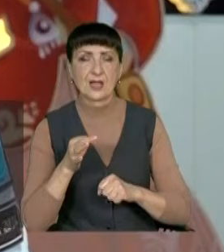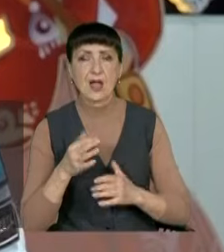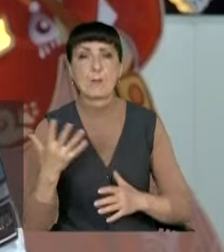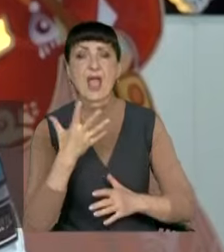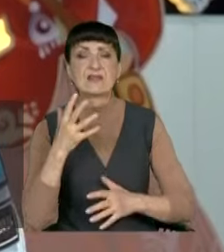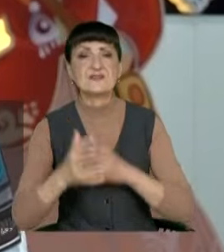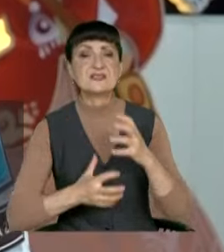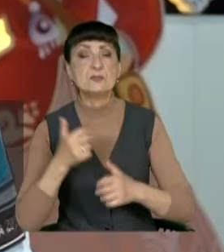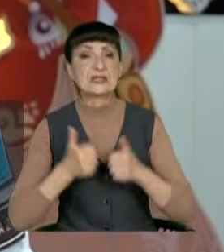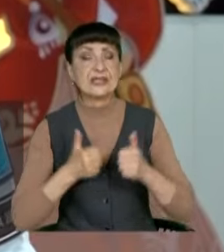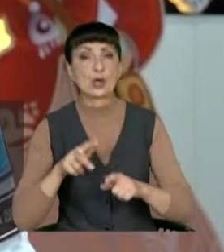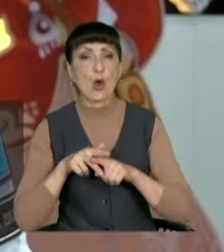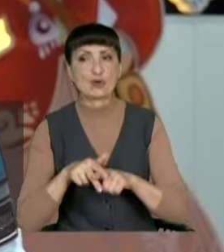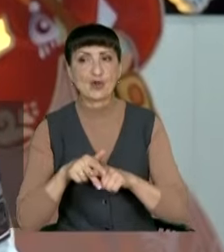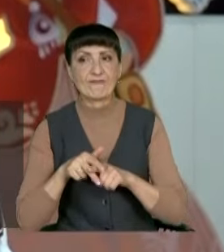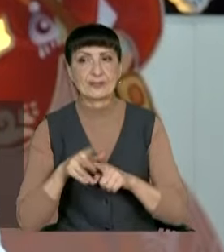пятые всемирные игры кочевников